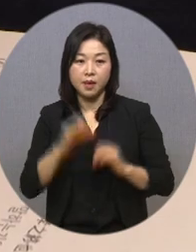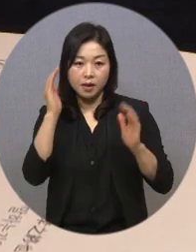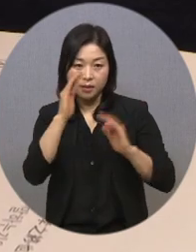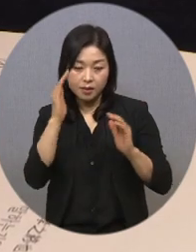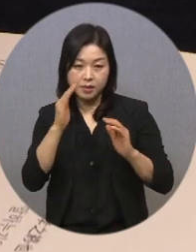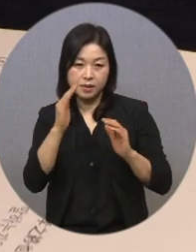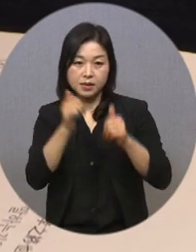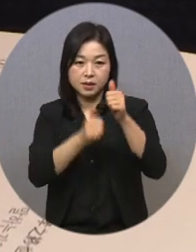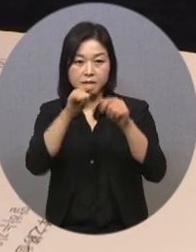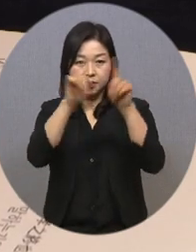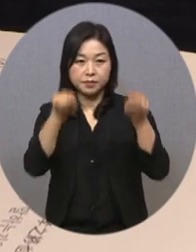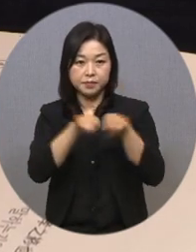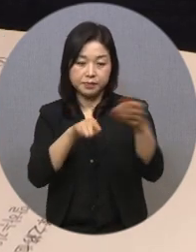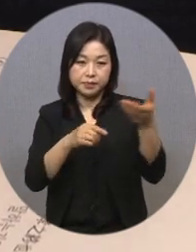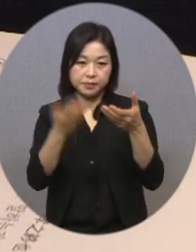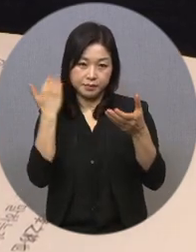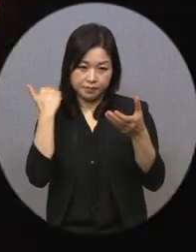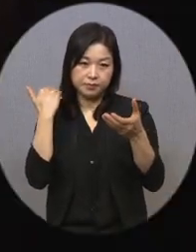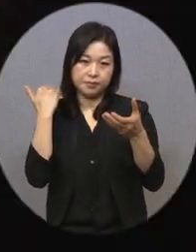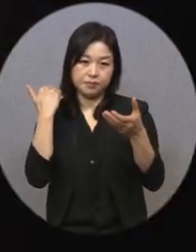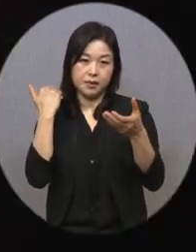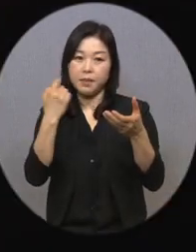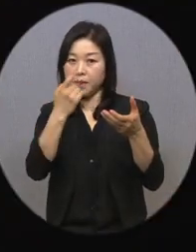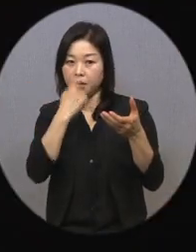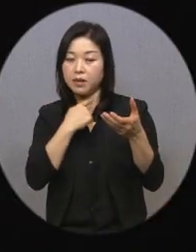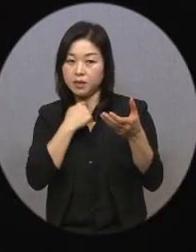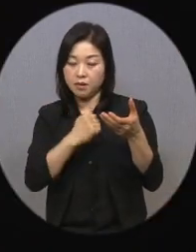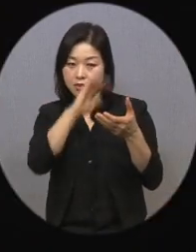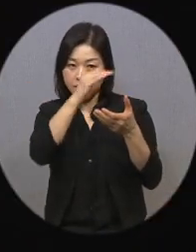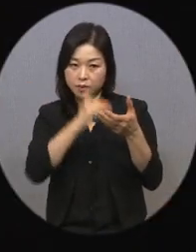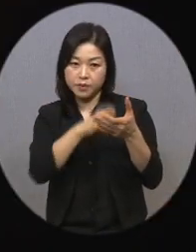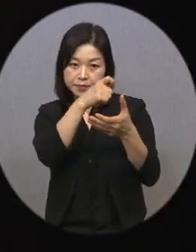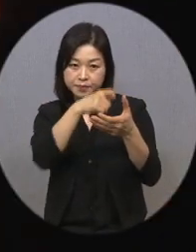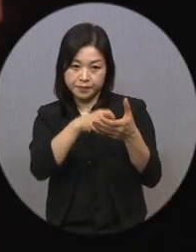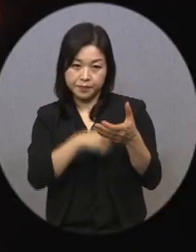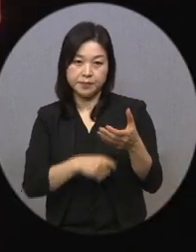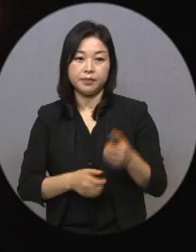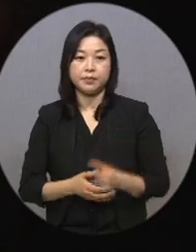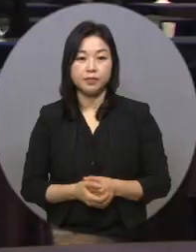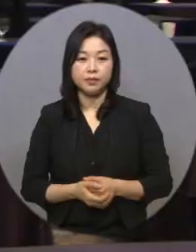시험지를 받은 뒤 그동안 배웠던 내용들을 답안지에 막힘없이 적어 나갑니다.